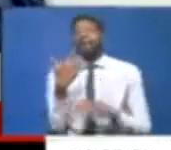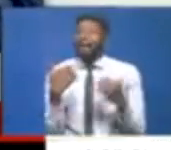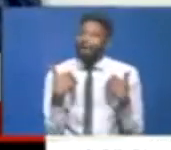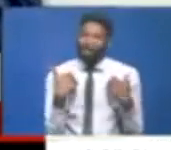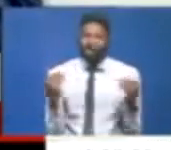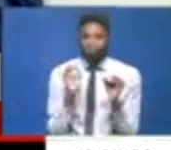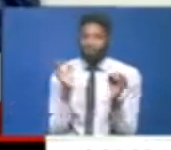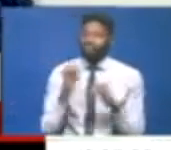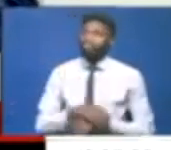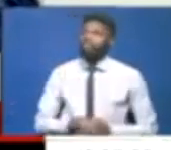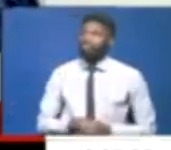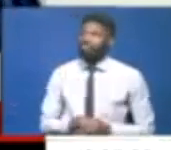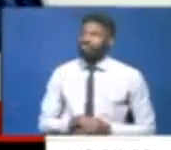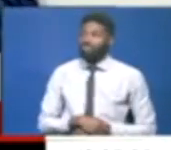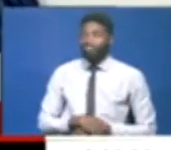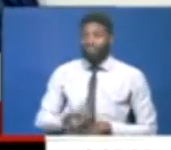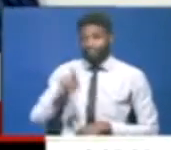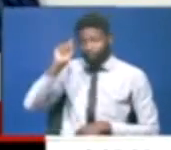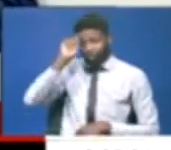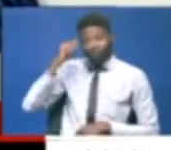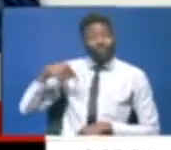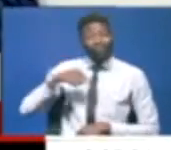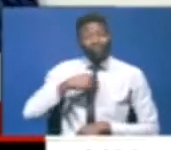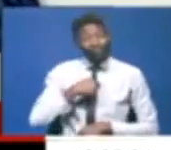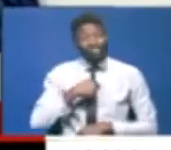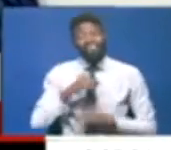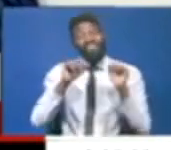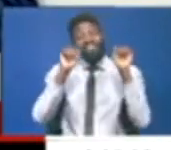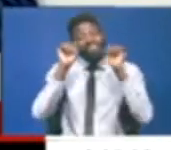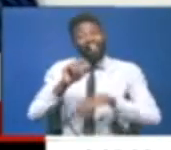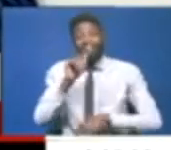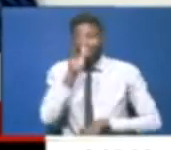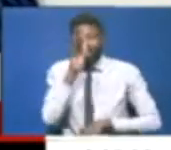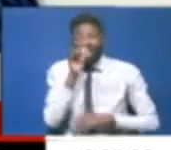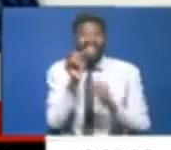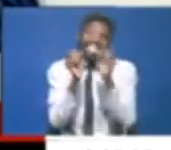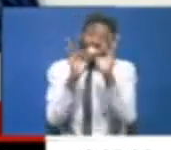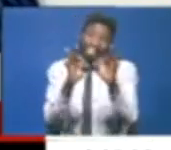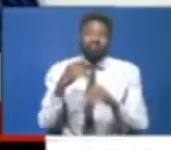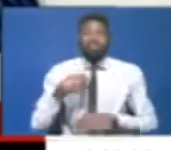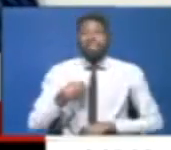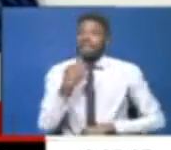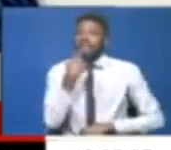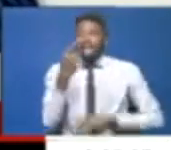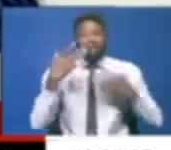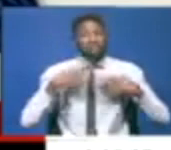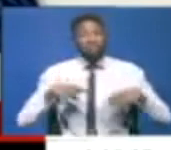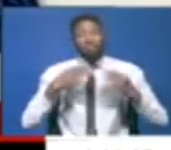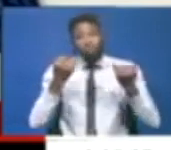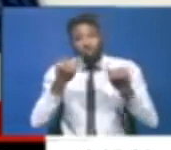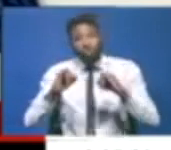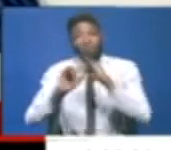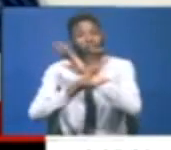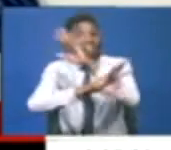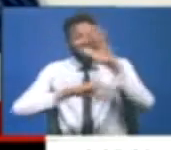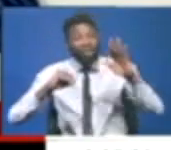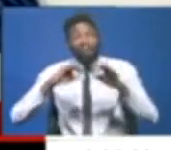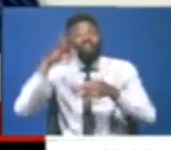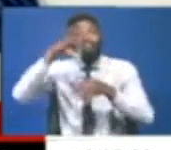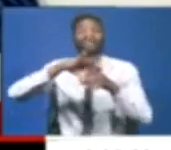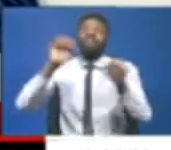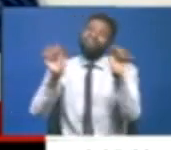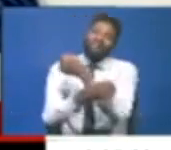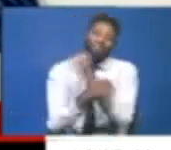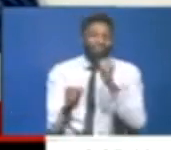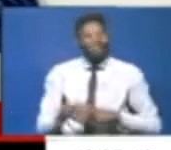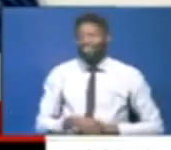Kipnusu, tutakuwa tukijihadaa tukisema kwamba hakutakuwa na majaribio ya kuiba kura ambazo tunaenda kushiriki. Tumetoka